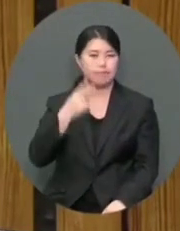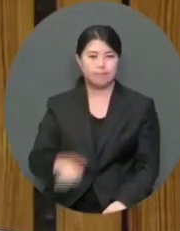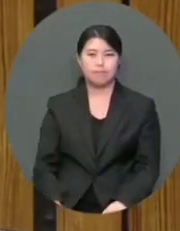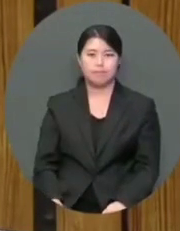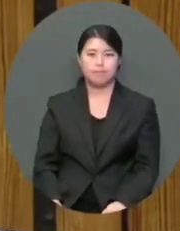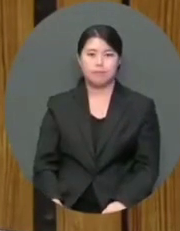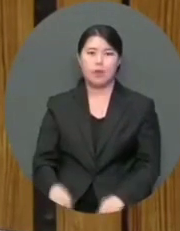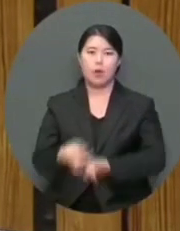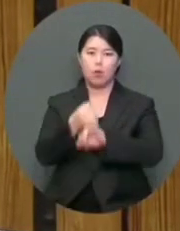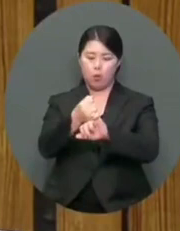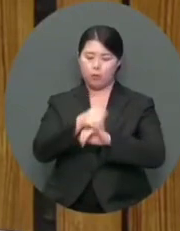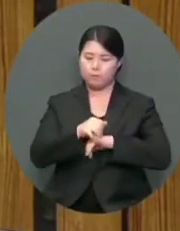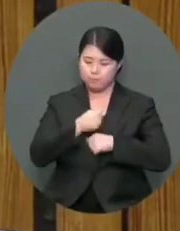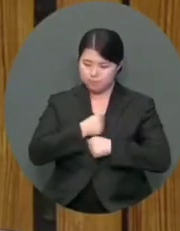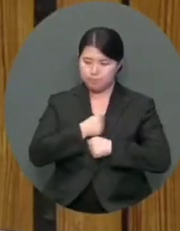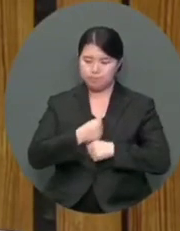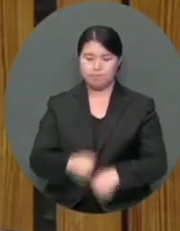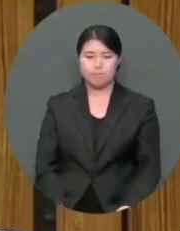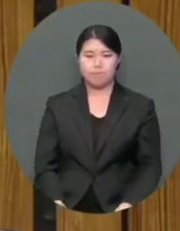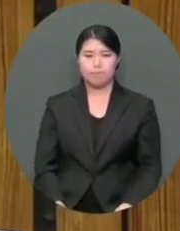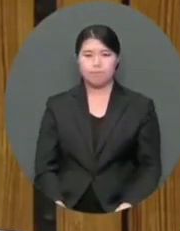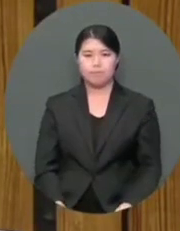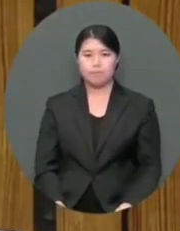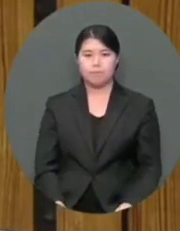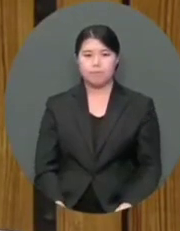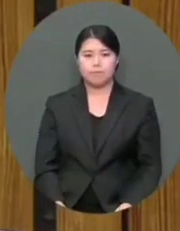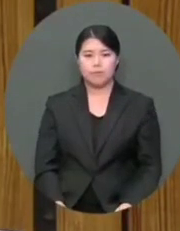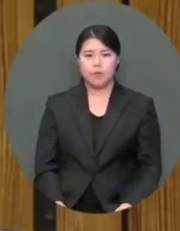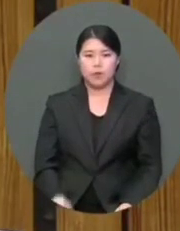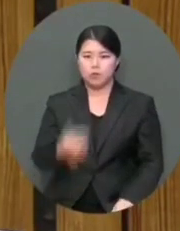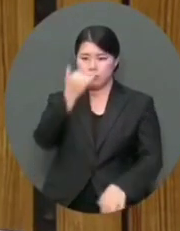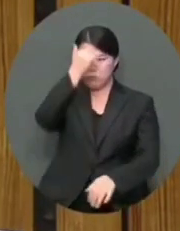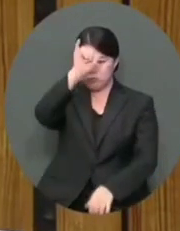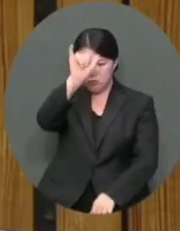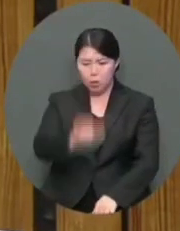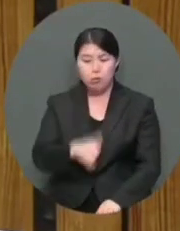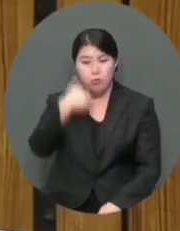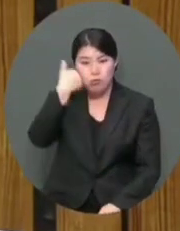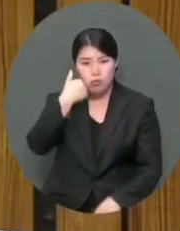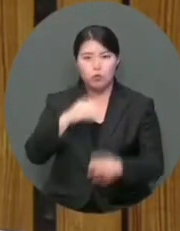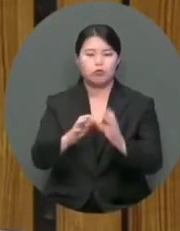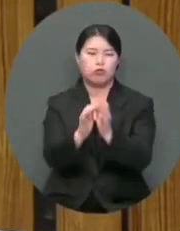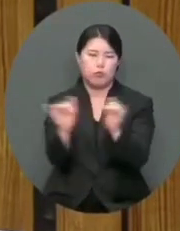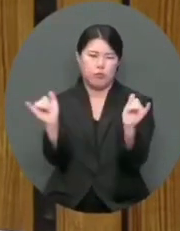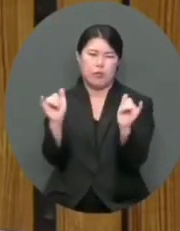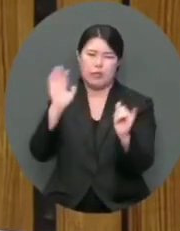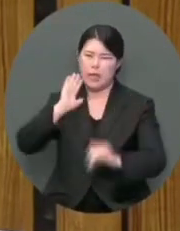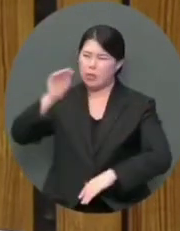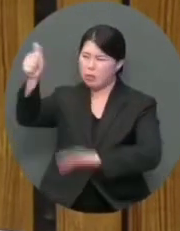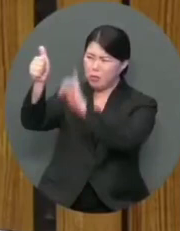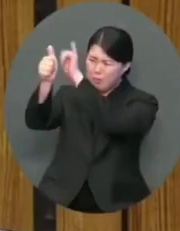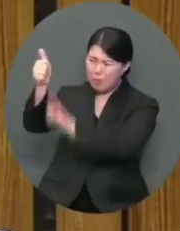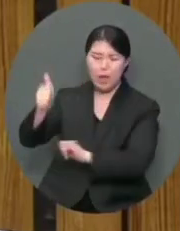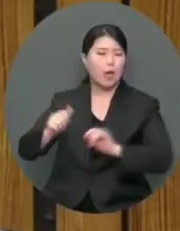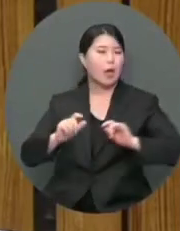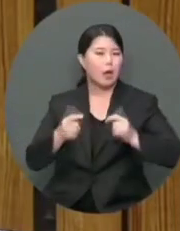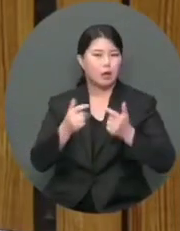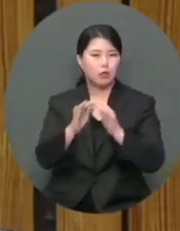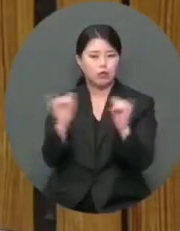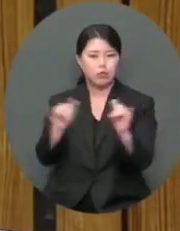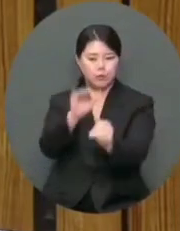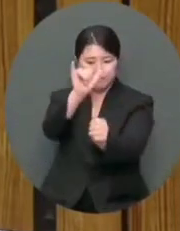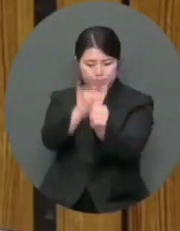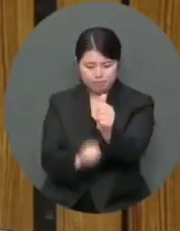반드시 그렇게 해야 된다고 생각합니다. 우리가 충성할 대상은 국민입니다. 권력이 아닙니다. 권력자가